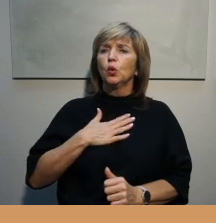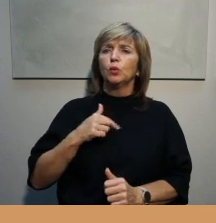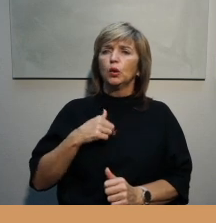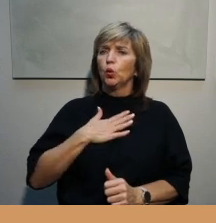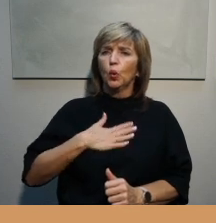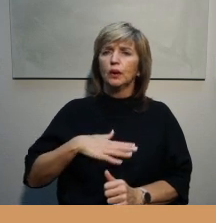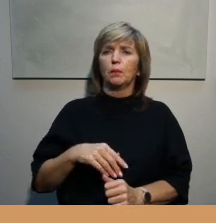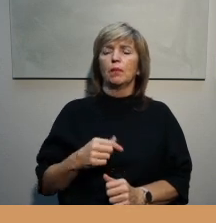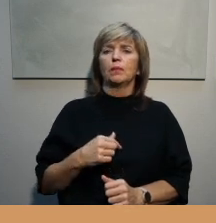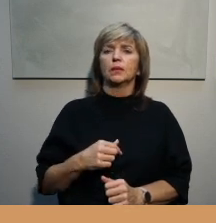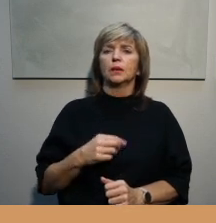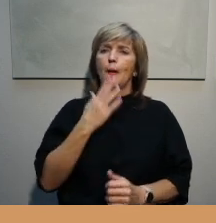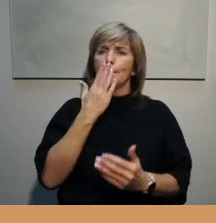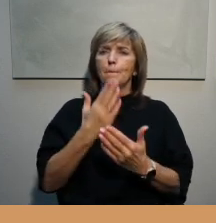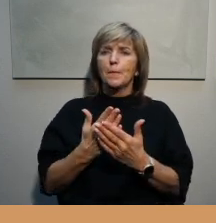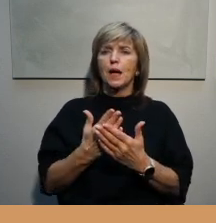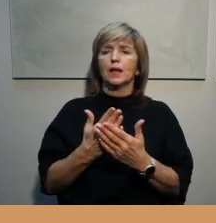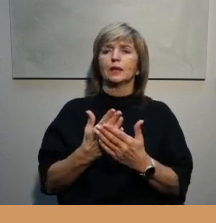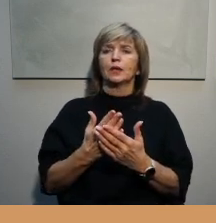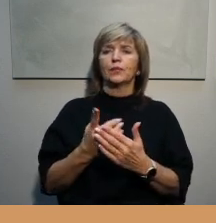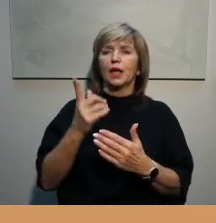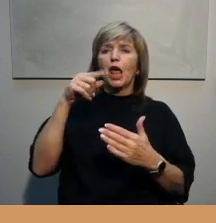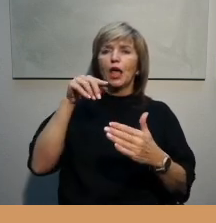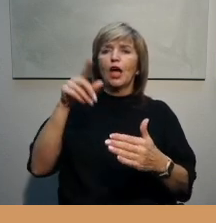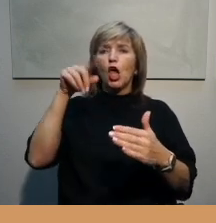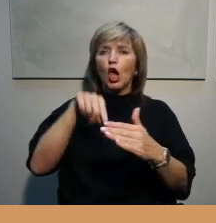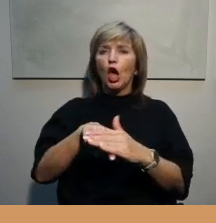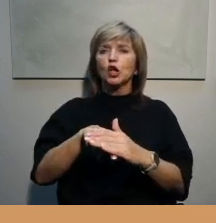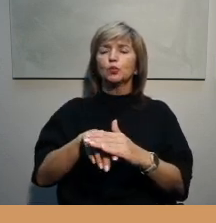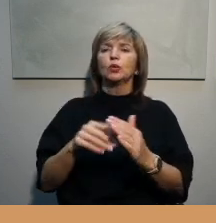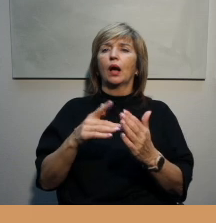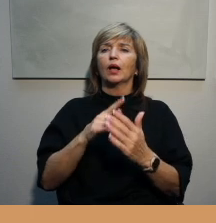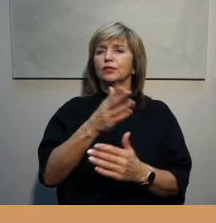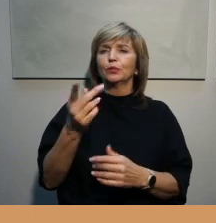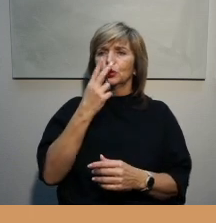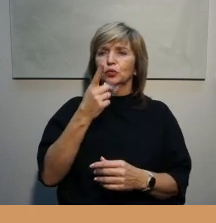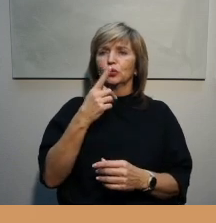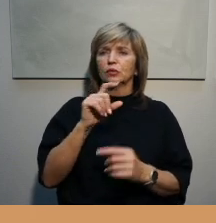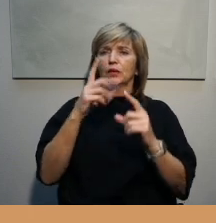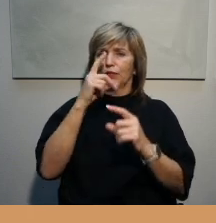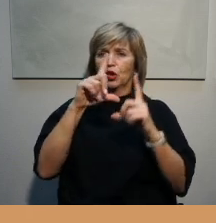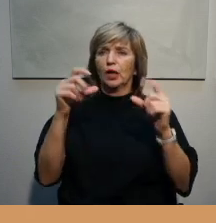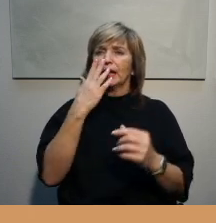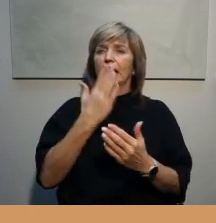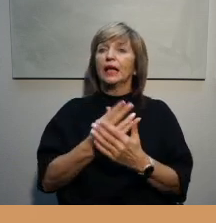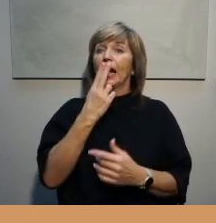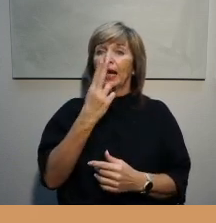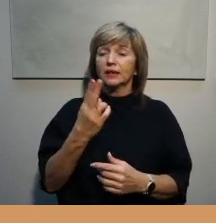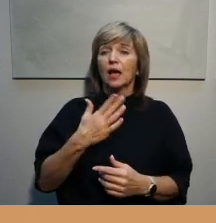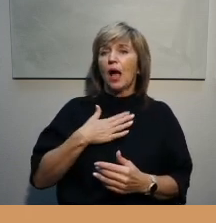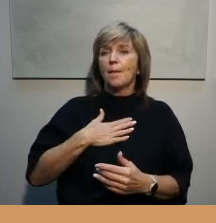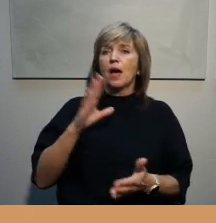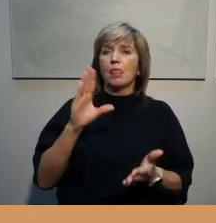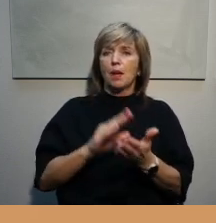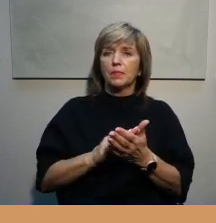patīk parādīt tādu iekšpusi. Kāds no jums varbūt jau tos attēlus ir redzējis, kā manā